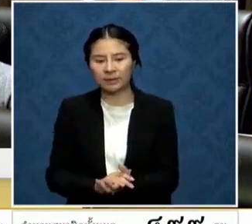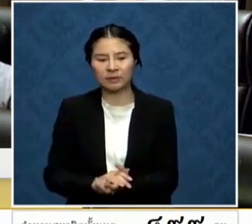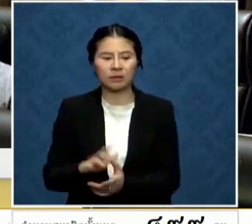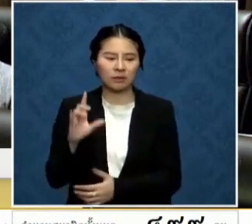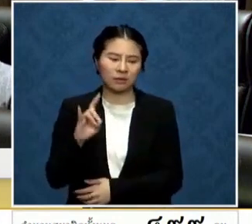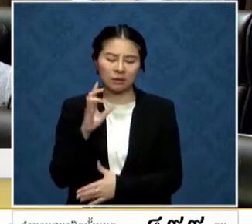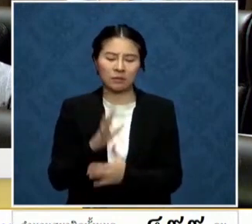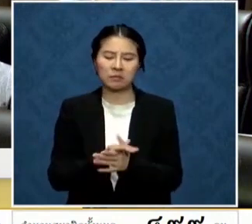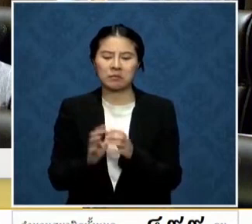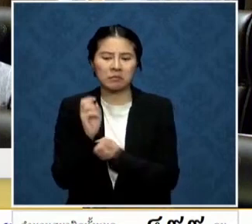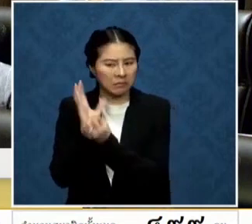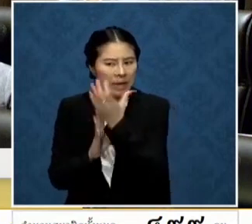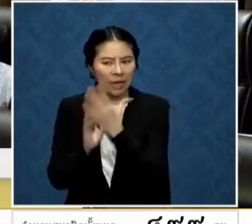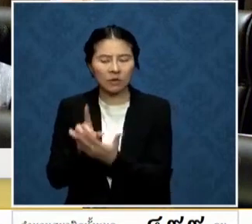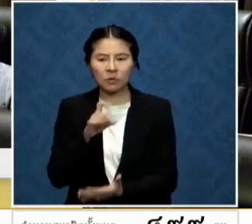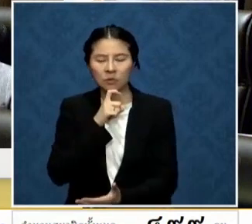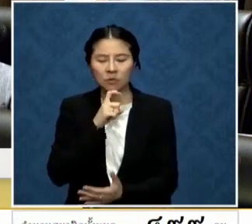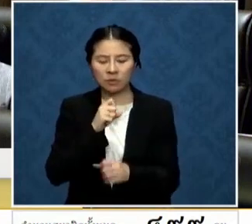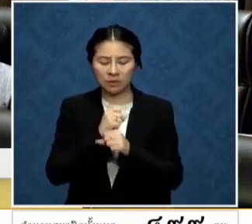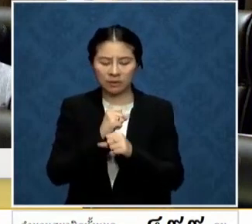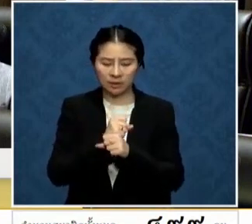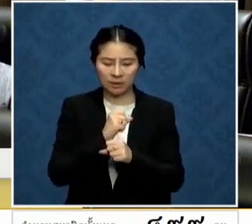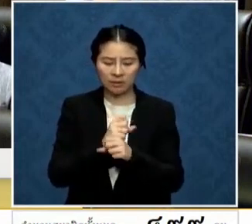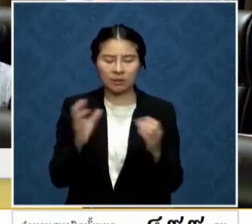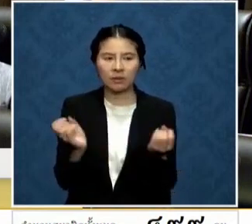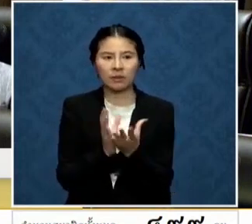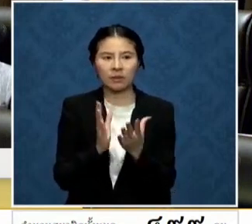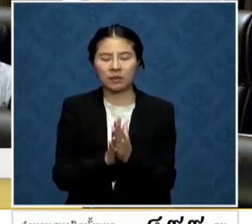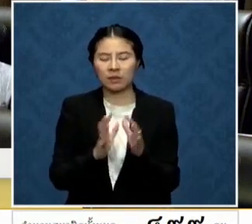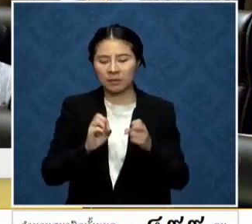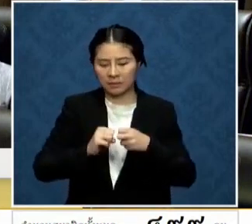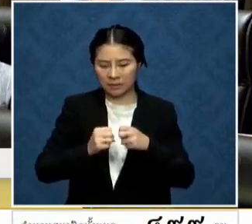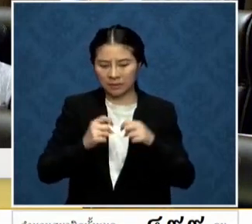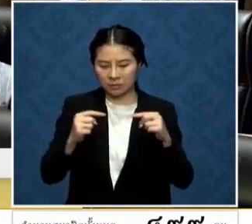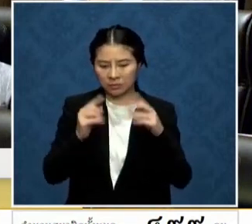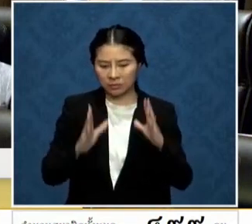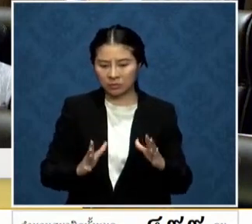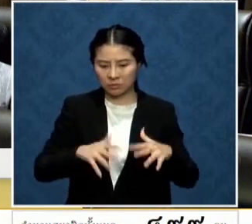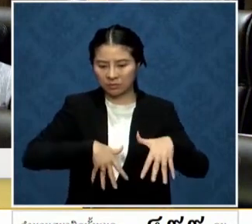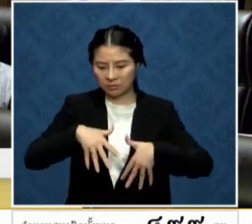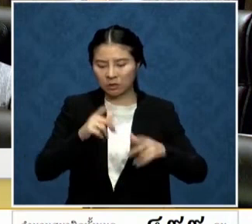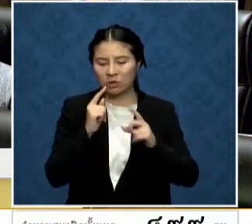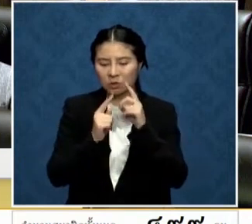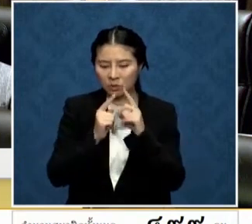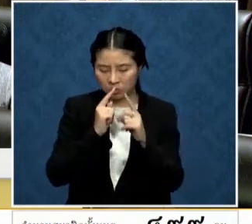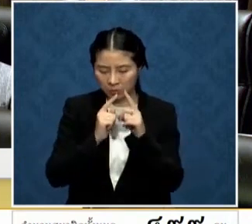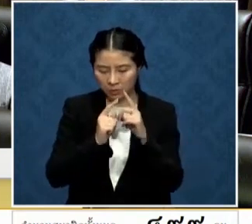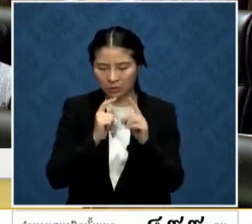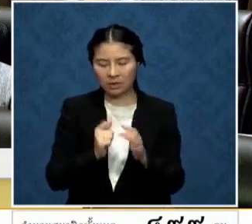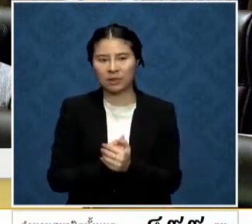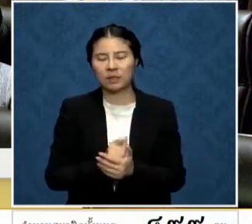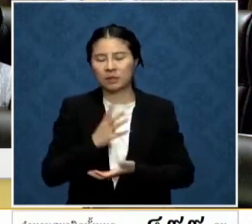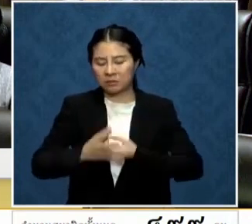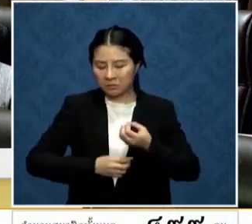ครับเพราะว่านี่คืองานที่ต้องแก้ปัญหาความเดือดร้อนให้กับพี่น้องประชาชนจะได้มาจัดการปัญหาหรือพูดคุยปัญหาอย่างเต็มที่กัน